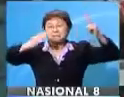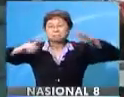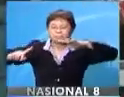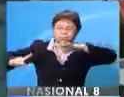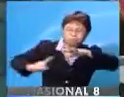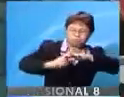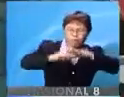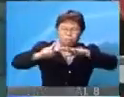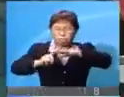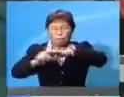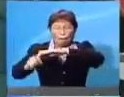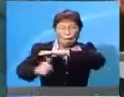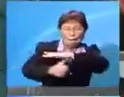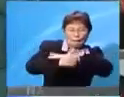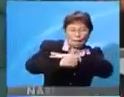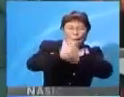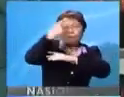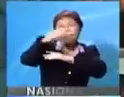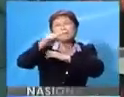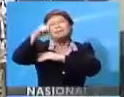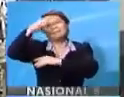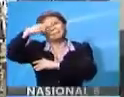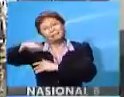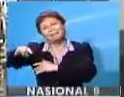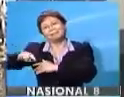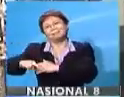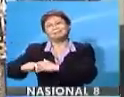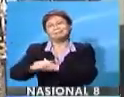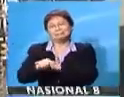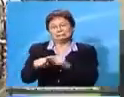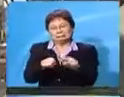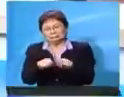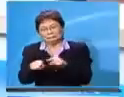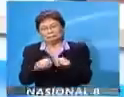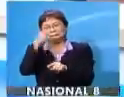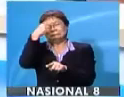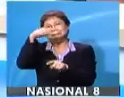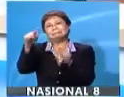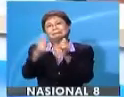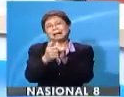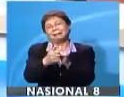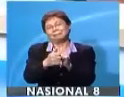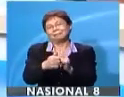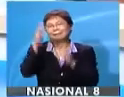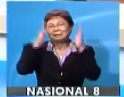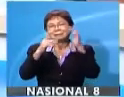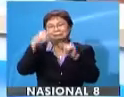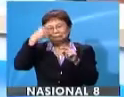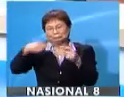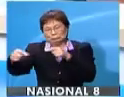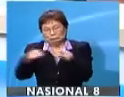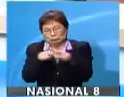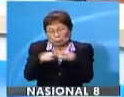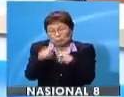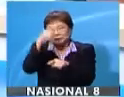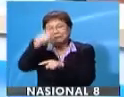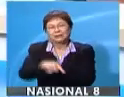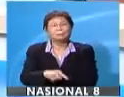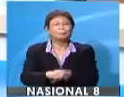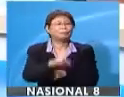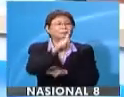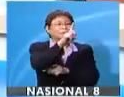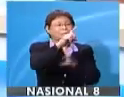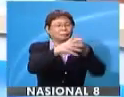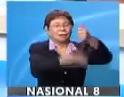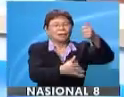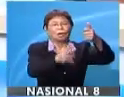menimbulkan risiko terbesar bagi Thailand. Dana value cap Sdn